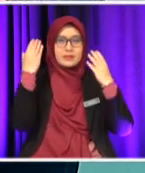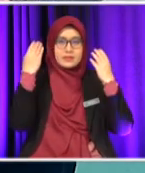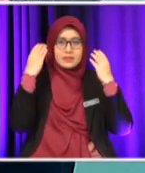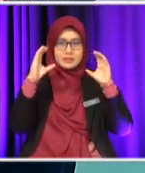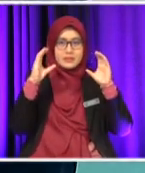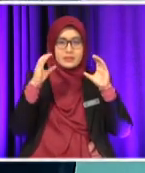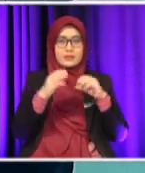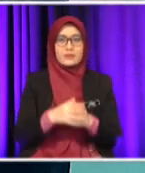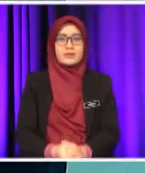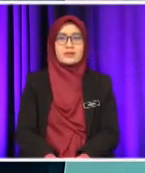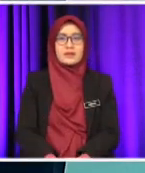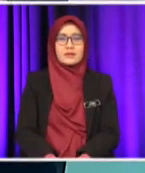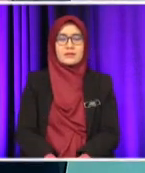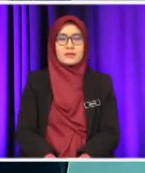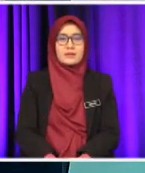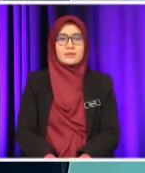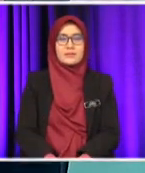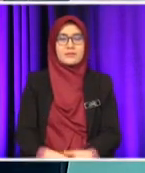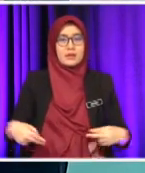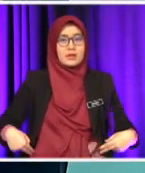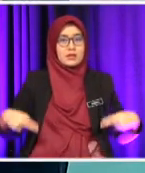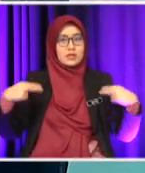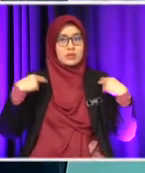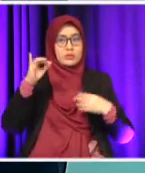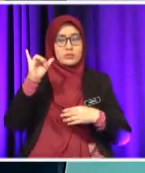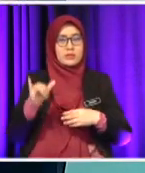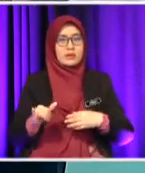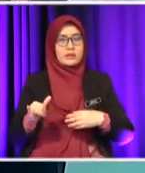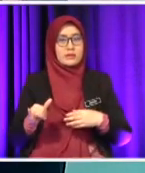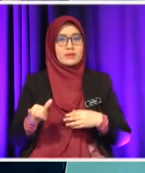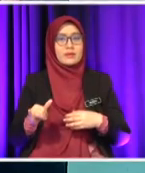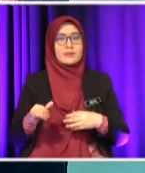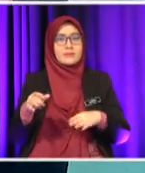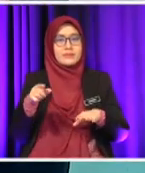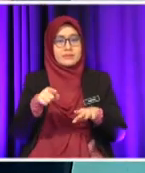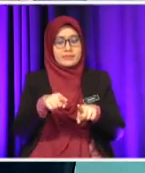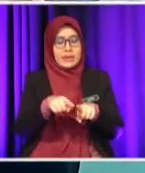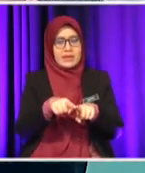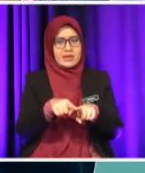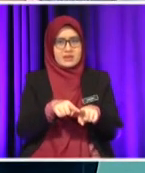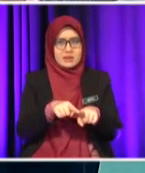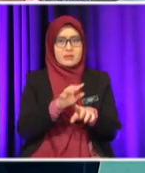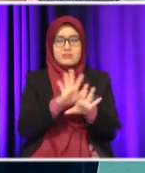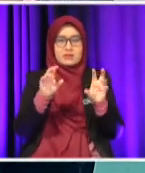yang pendek sebab nanti rugilah kepada kita